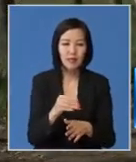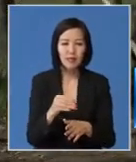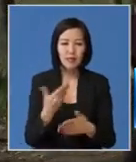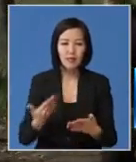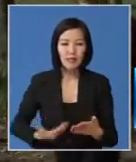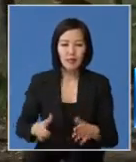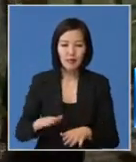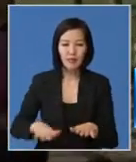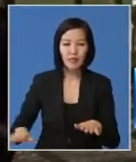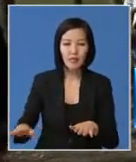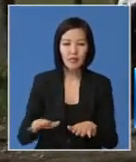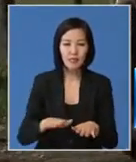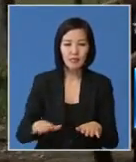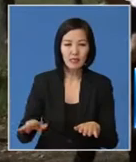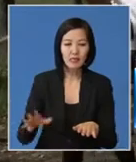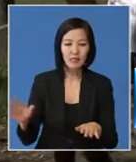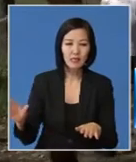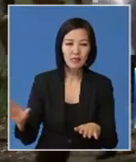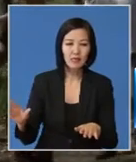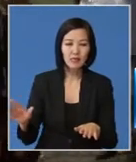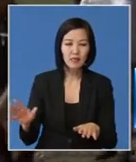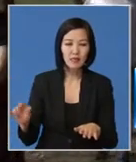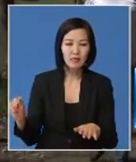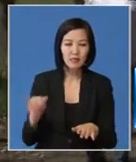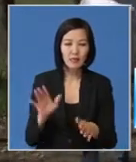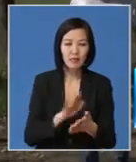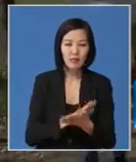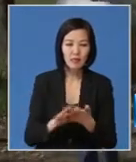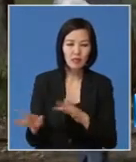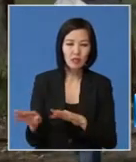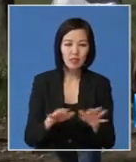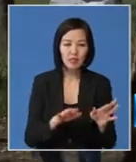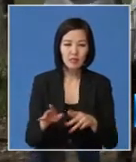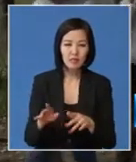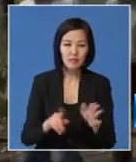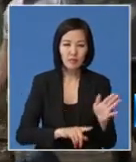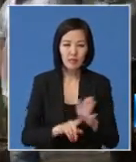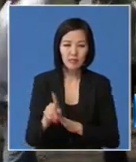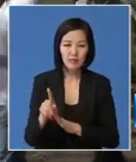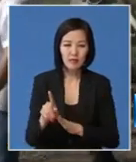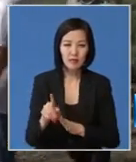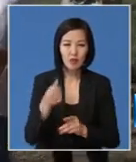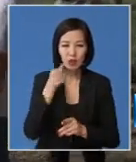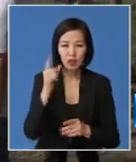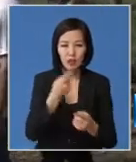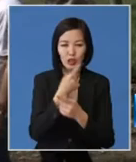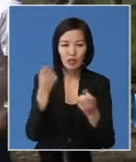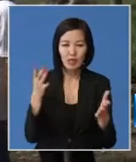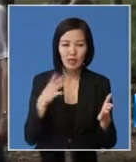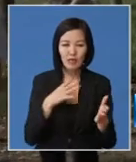елді мекендерде бүкіл облыстық сенбілік ұйымдастыру шарасы қолға алынып, кеше жарияланды. Бүгінгі күні